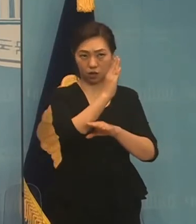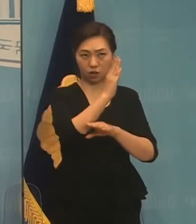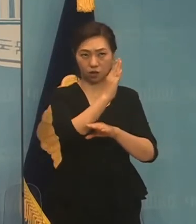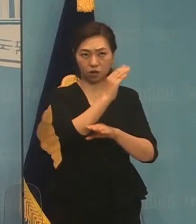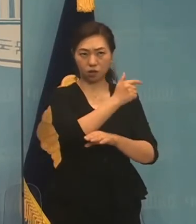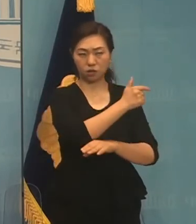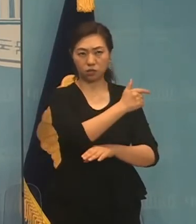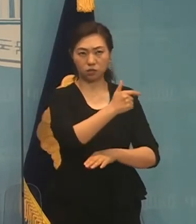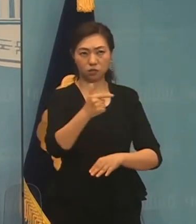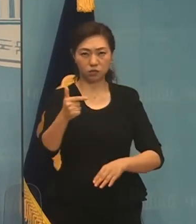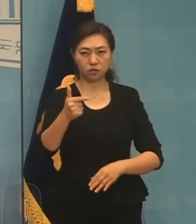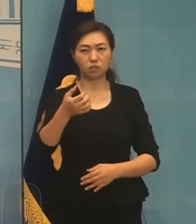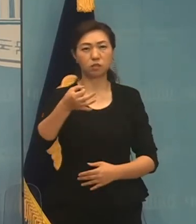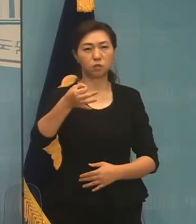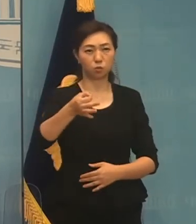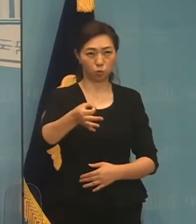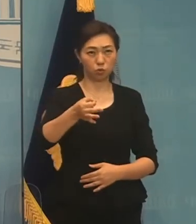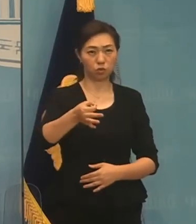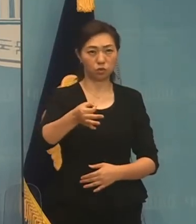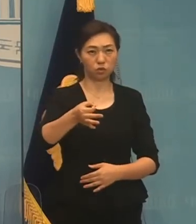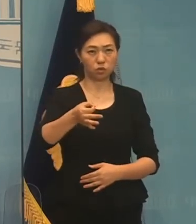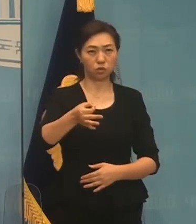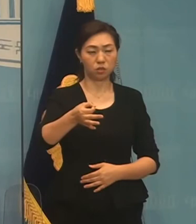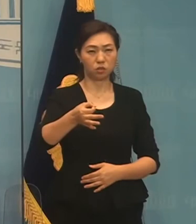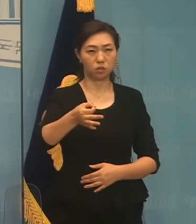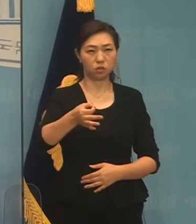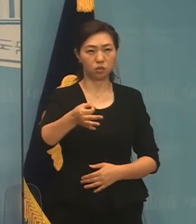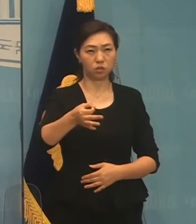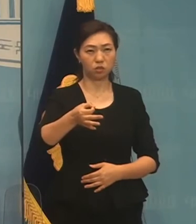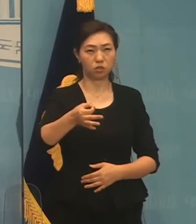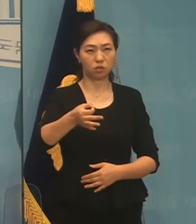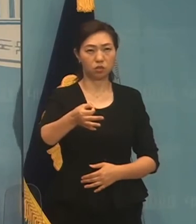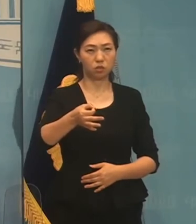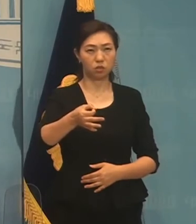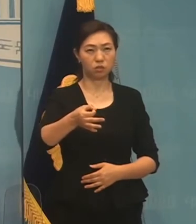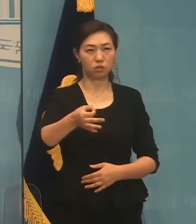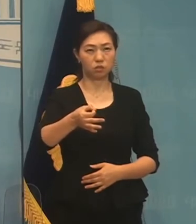큰 돈을 이 세상에